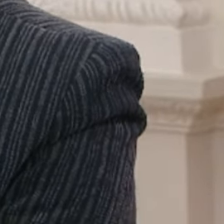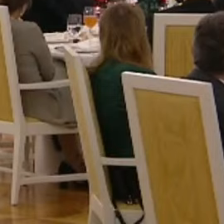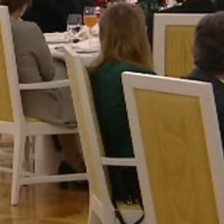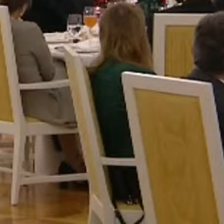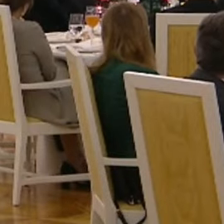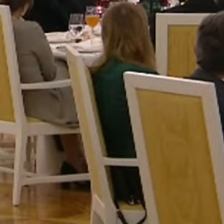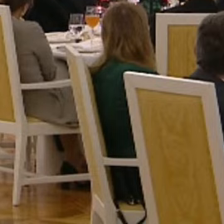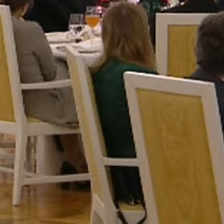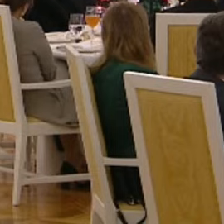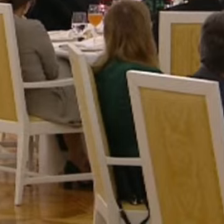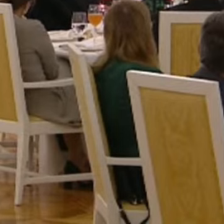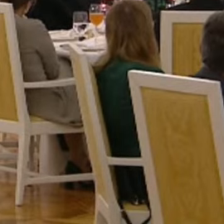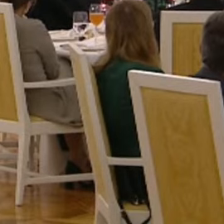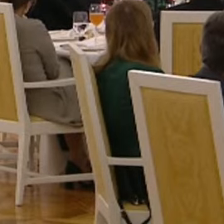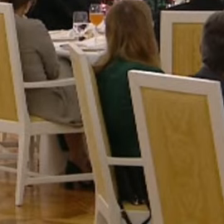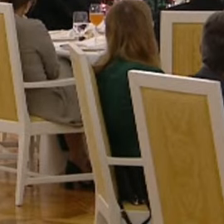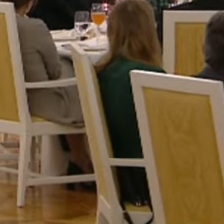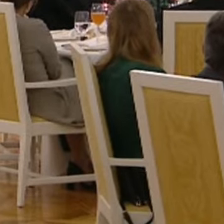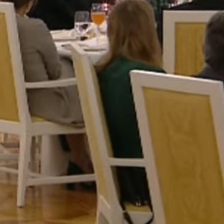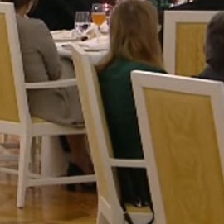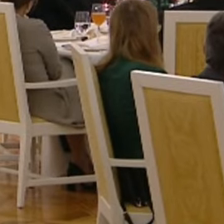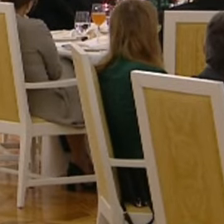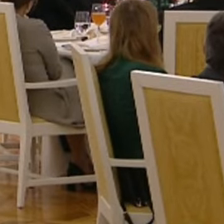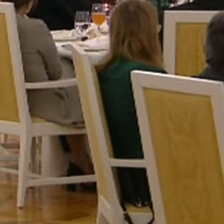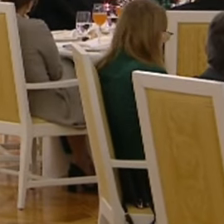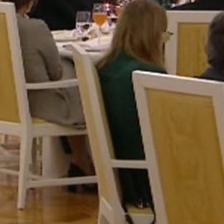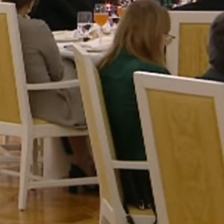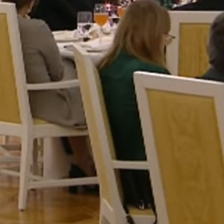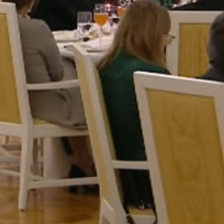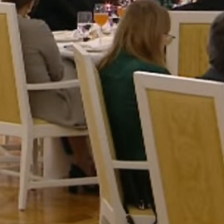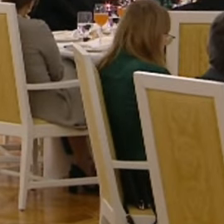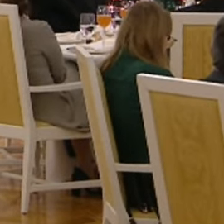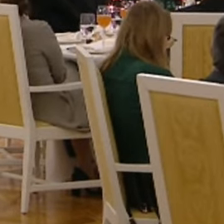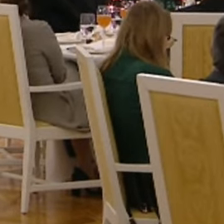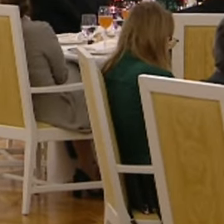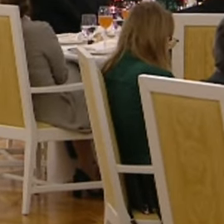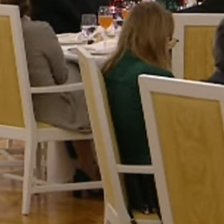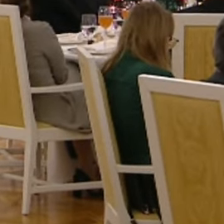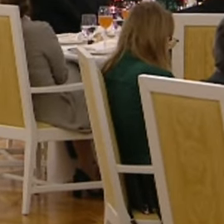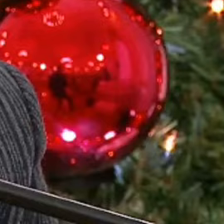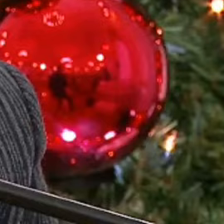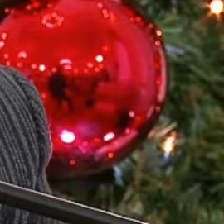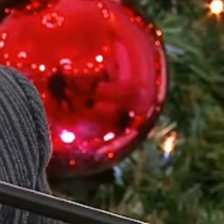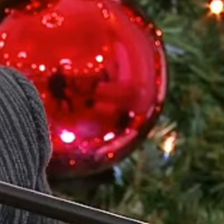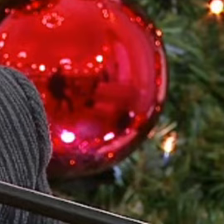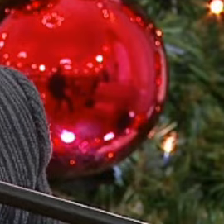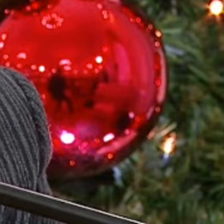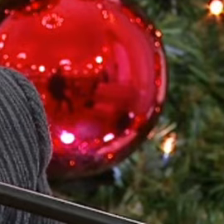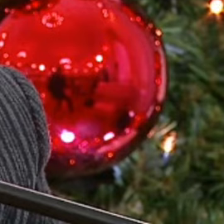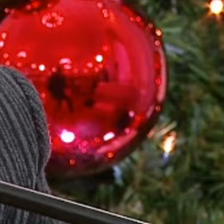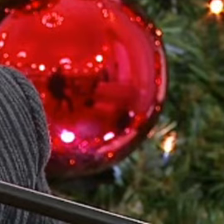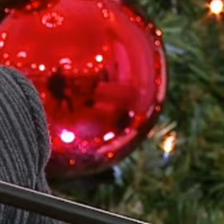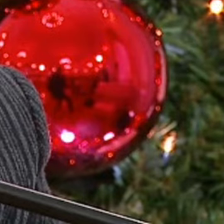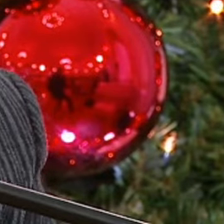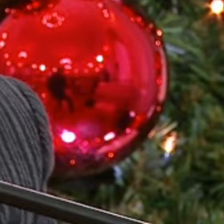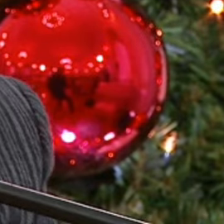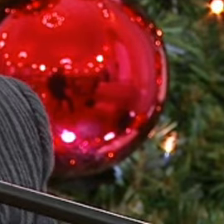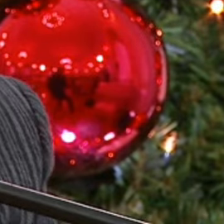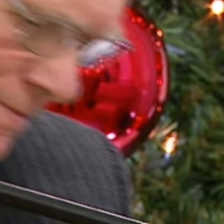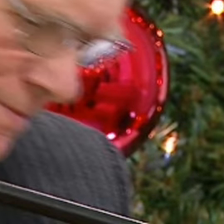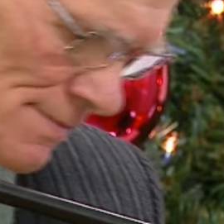Gaili pašarėlė drėkino skruostus ir mėlynas temdė